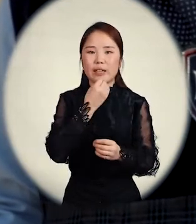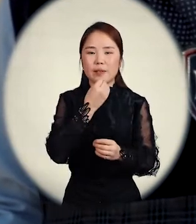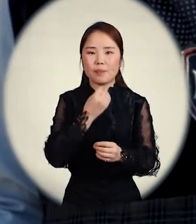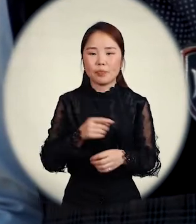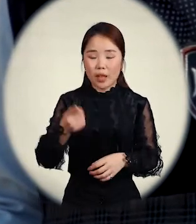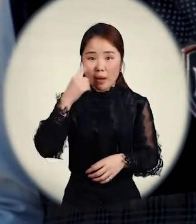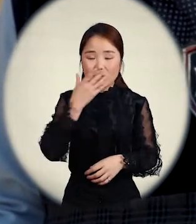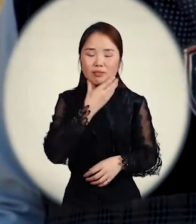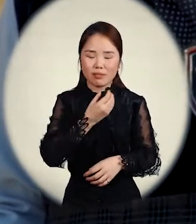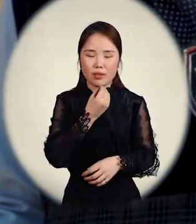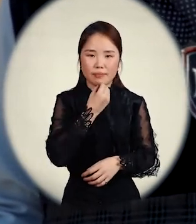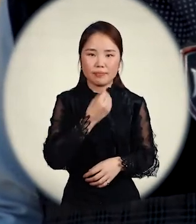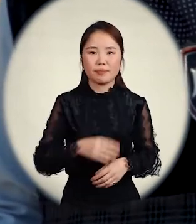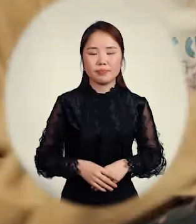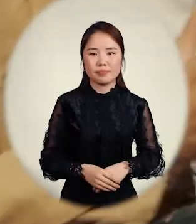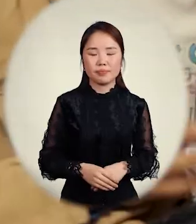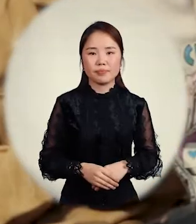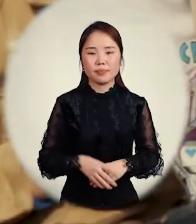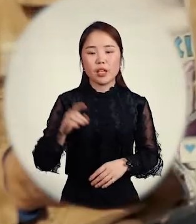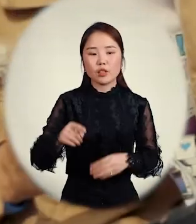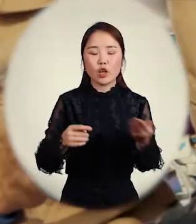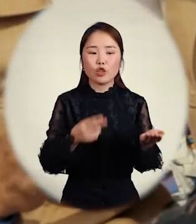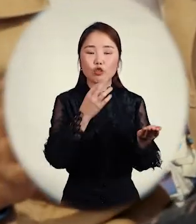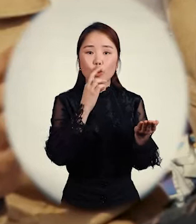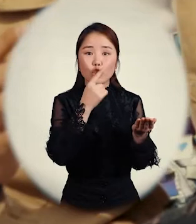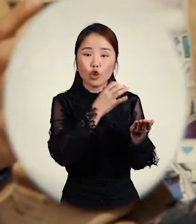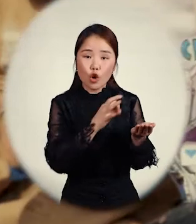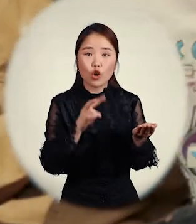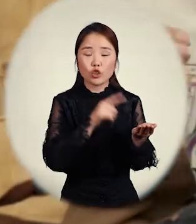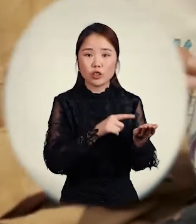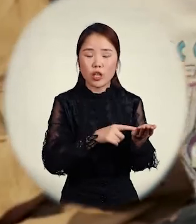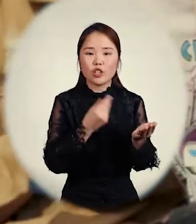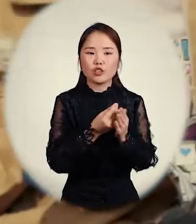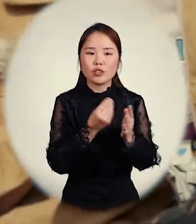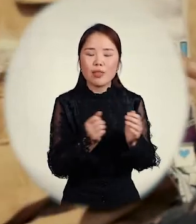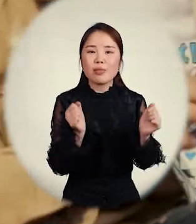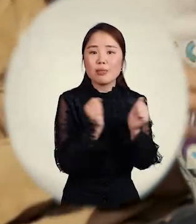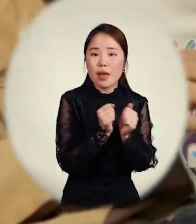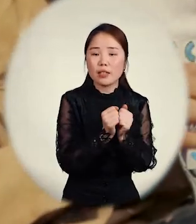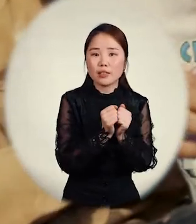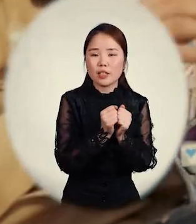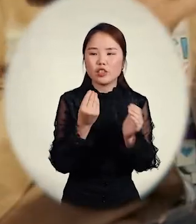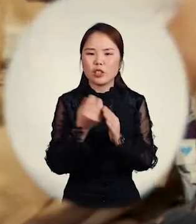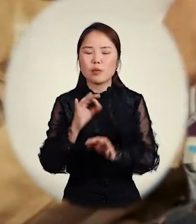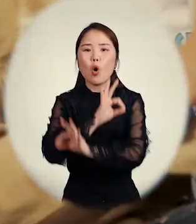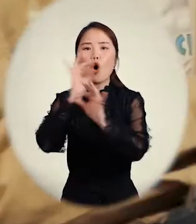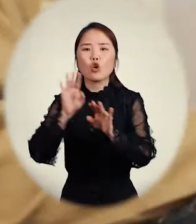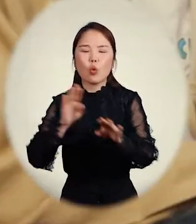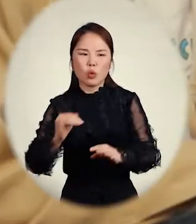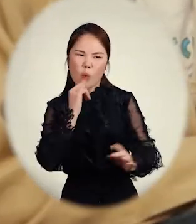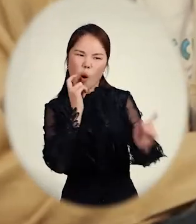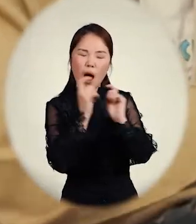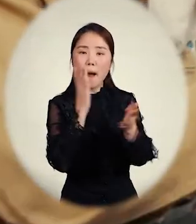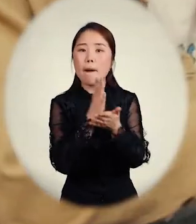Тэр замд яаж байна? Яа, дөлгөөнтэй зарим нэг байдлаар найзлууд нь ч юм уу, зарим нэг хүмүүс буухан хайрцаг болтоо яах